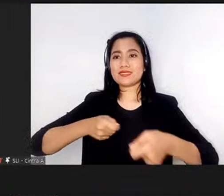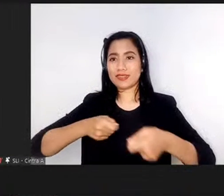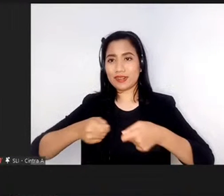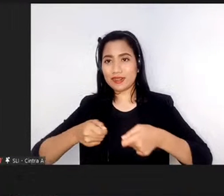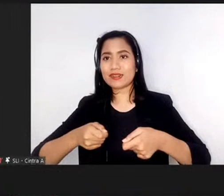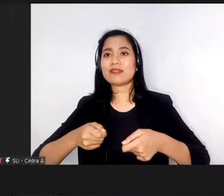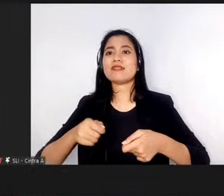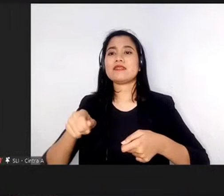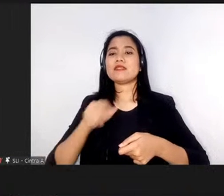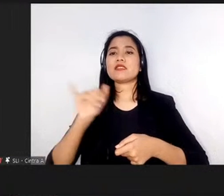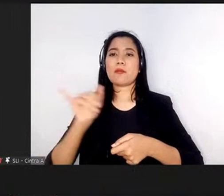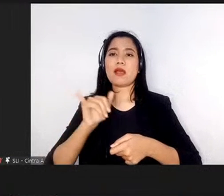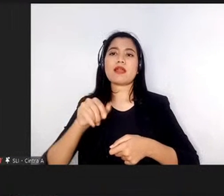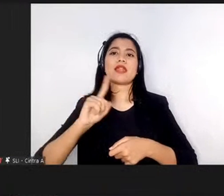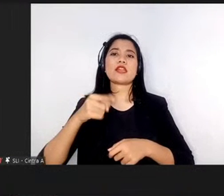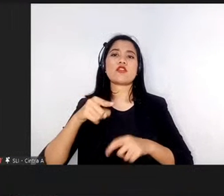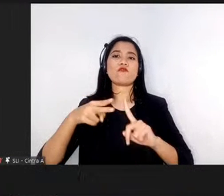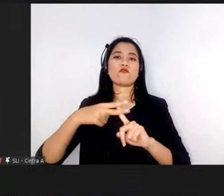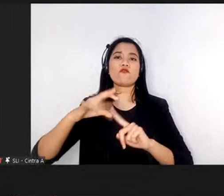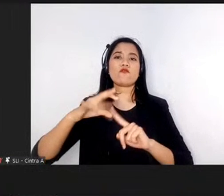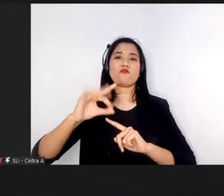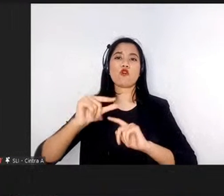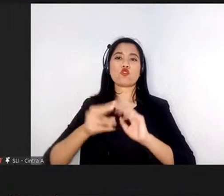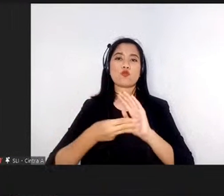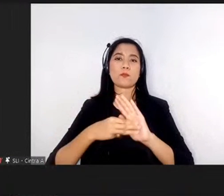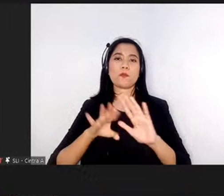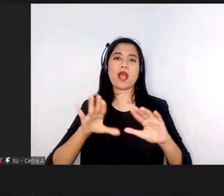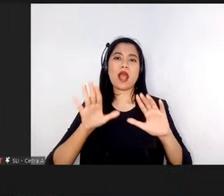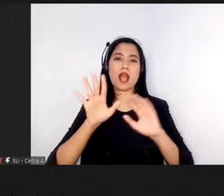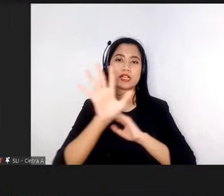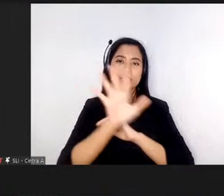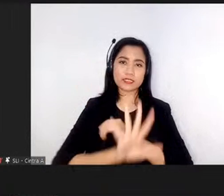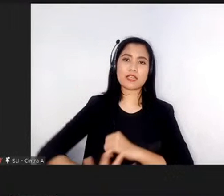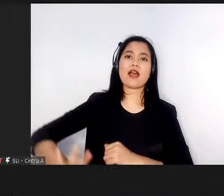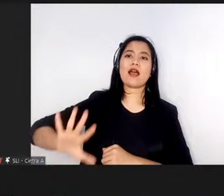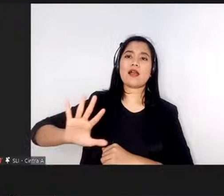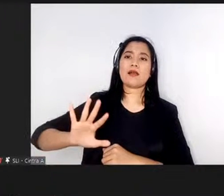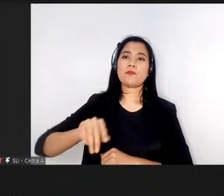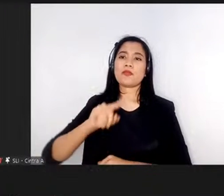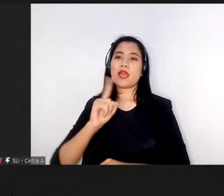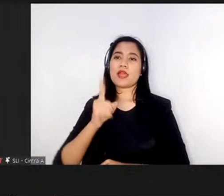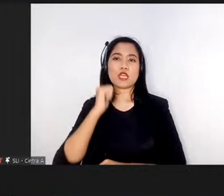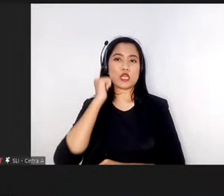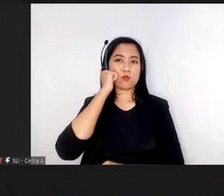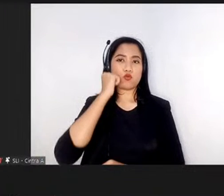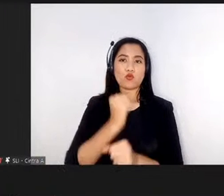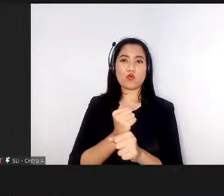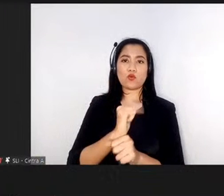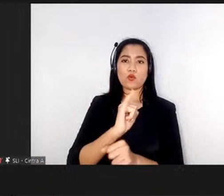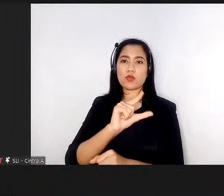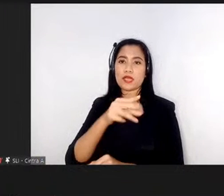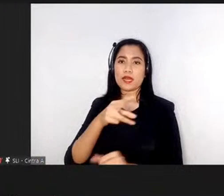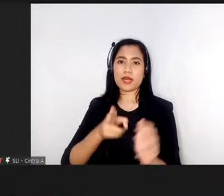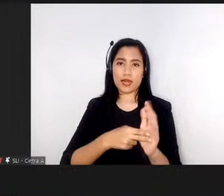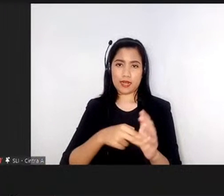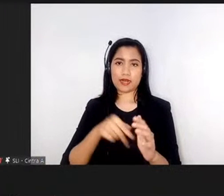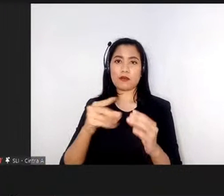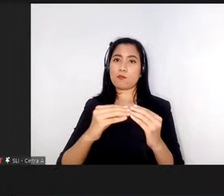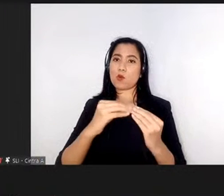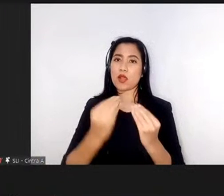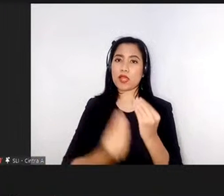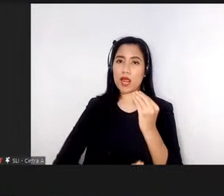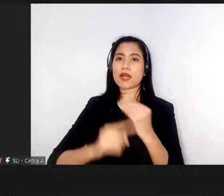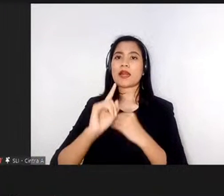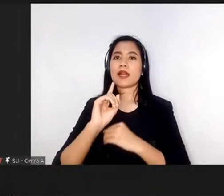management dari forum Asia kemudian ada ibu gado representatif atau perwakilan dari Dutch bus